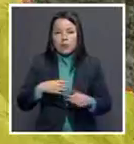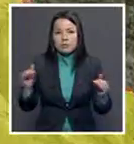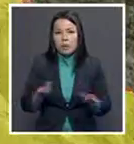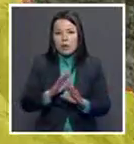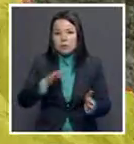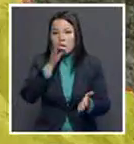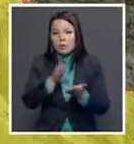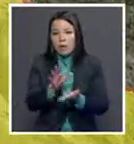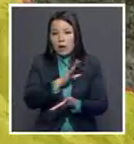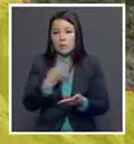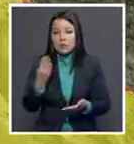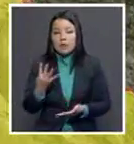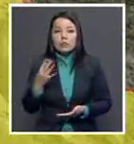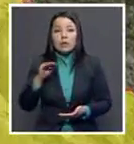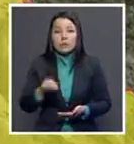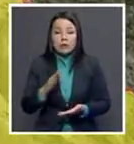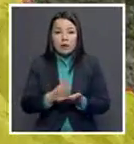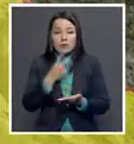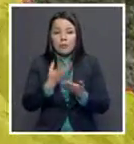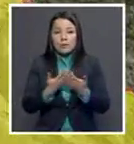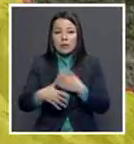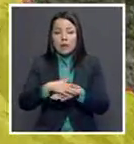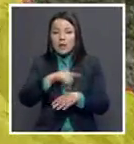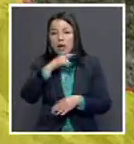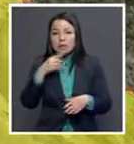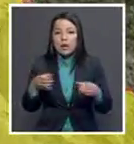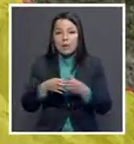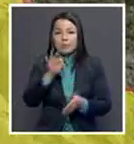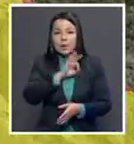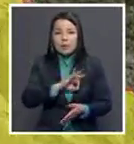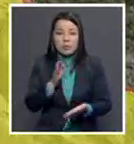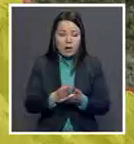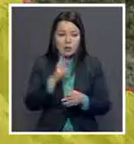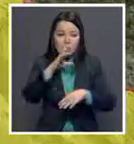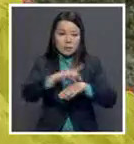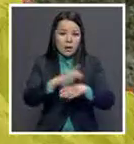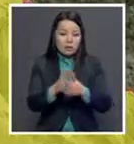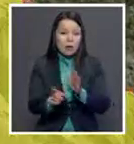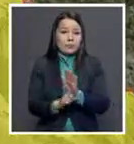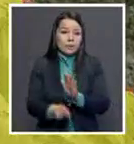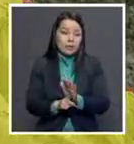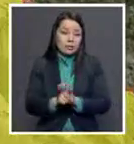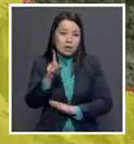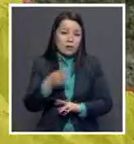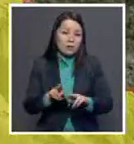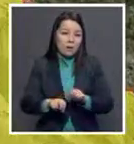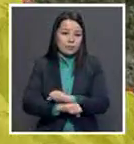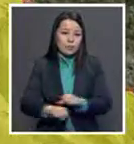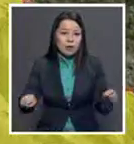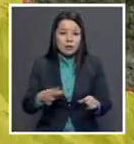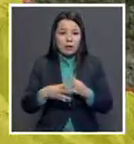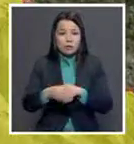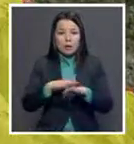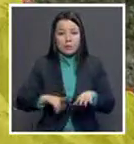Хомстағы Т-4 әуе базасын Ресей әуе күштері де пайдаланады. Зымырандармен атқылау кезінде ресейлік ұшақтардың сол